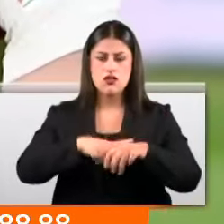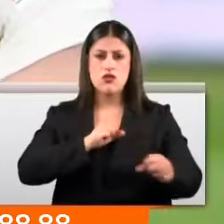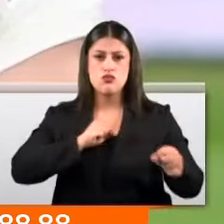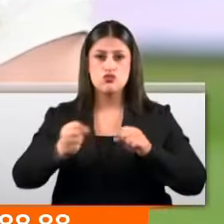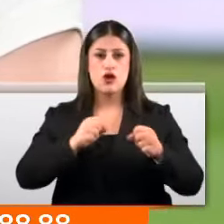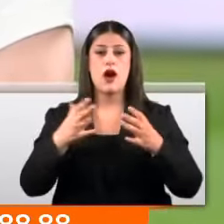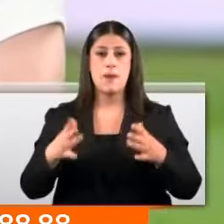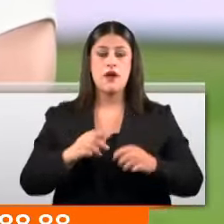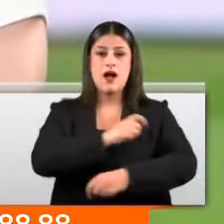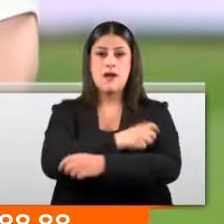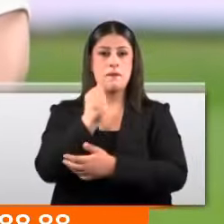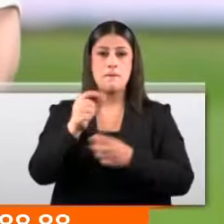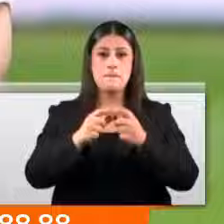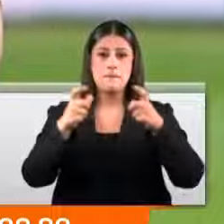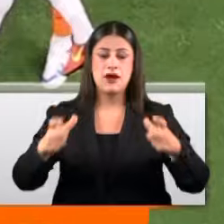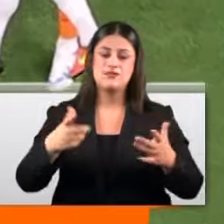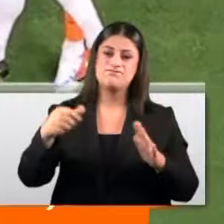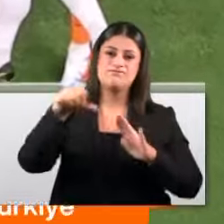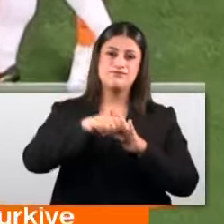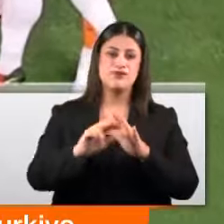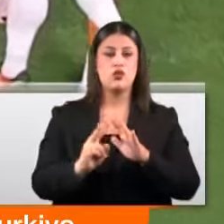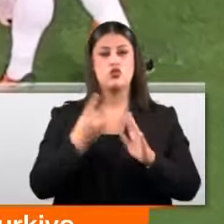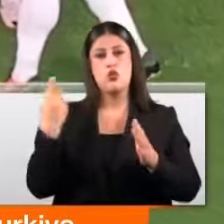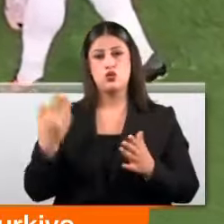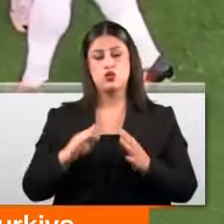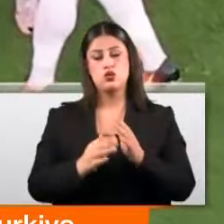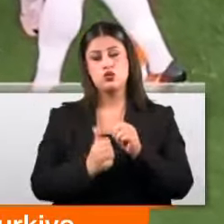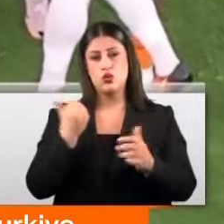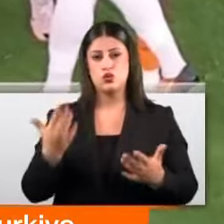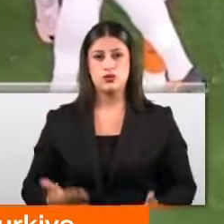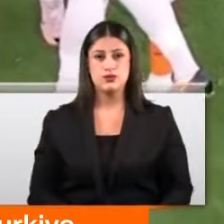ama Berlin'den mağlup ayrıldı Türkiye.